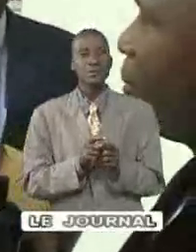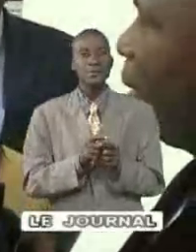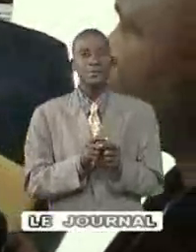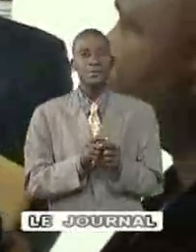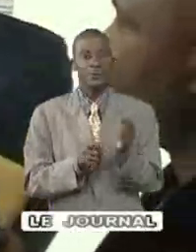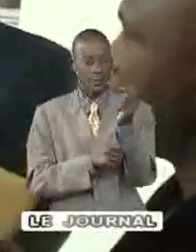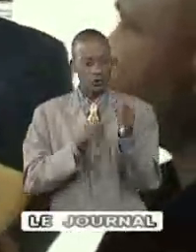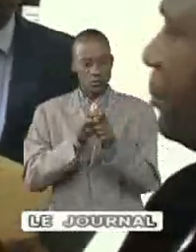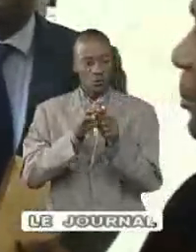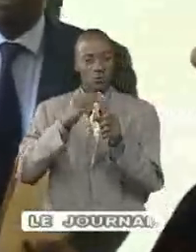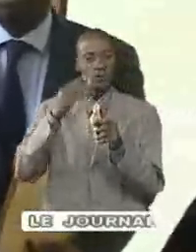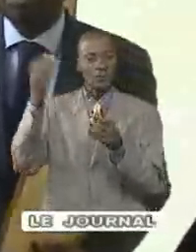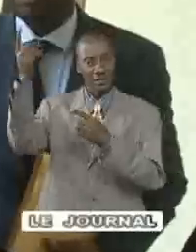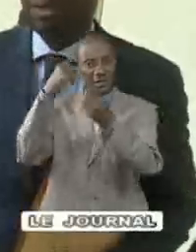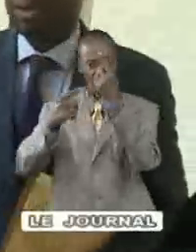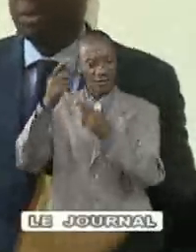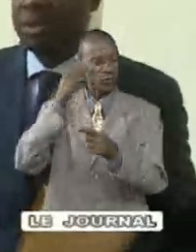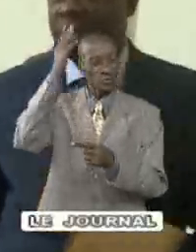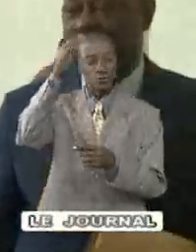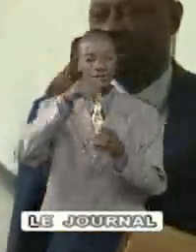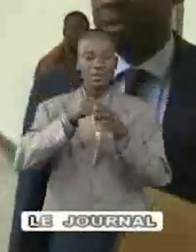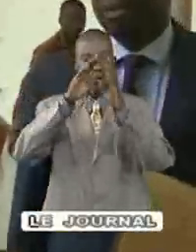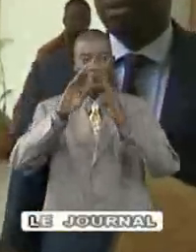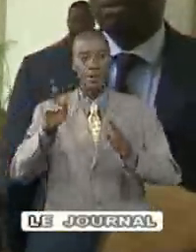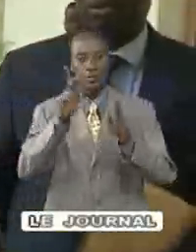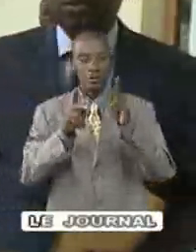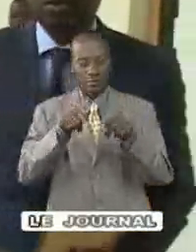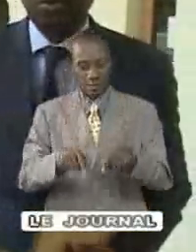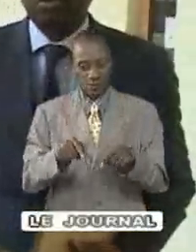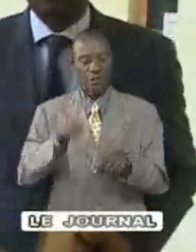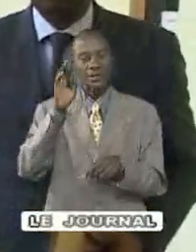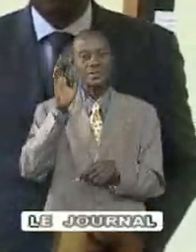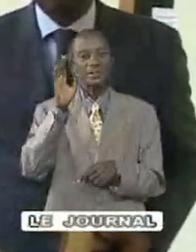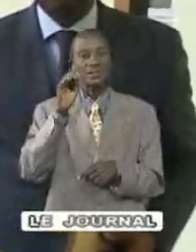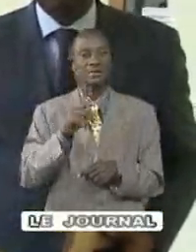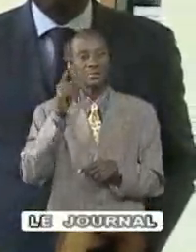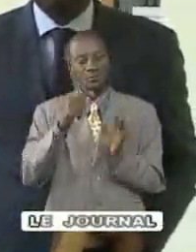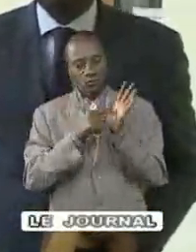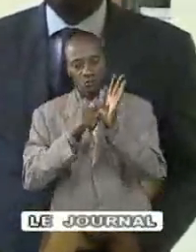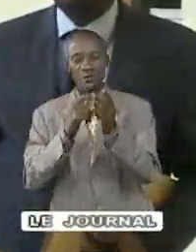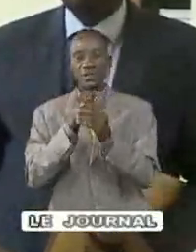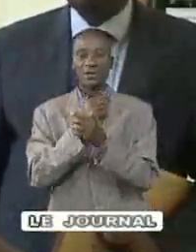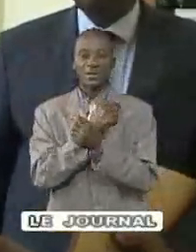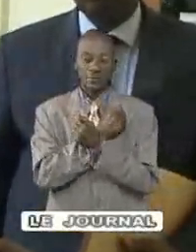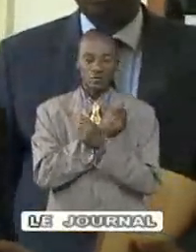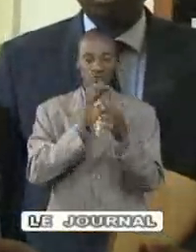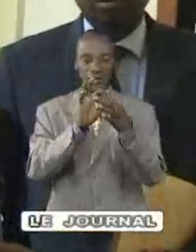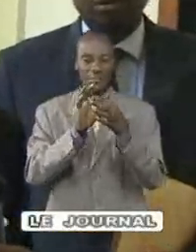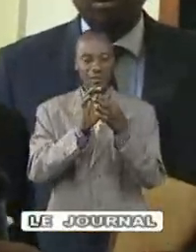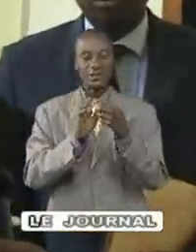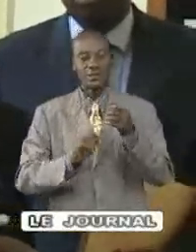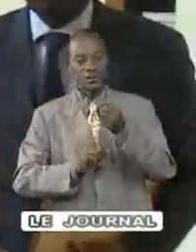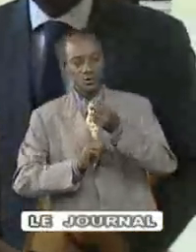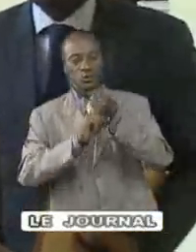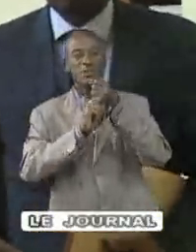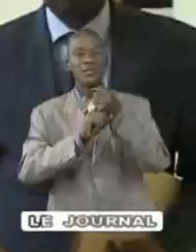au palais du peuple à Kinshasa, exprimer leur indéfectible amitié, leur sincère fraternité et surtout leur profond soutien au